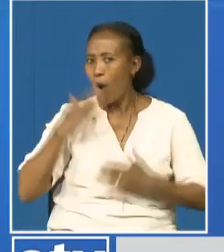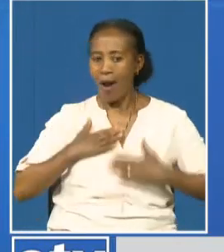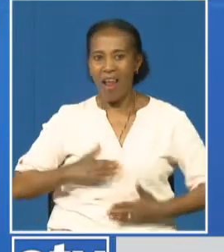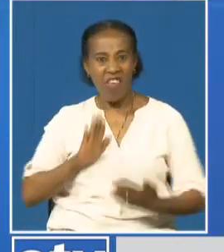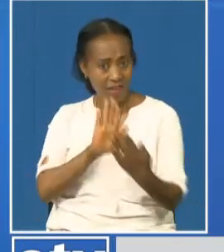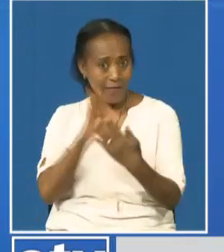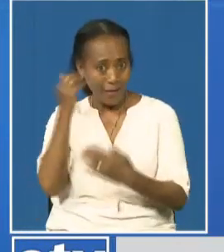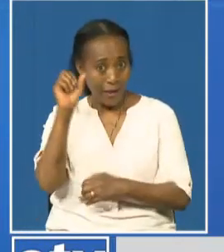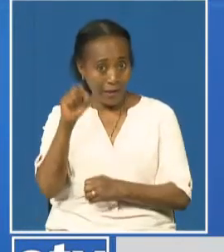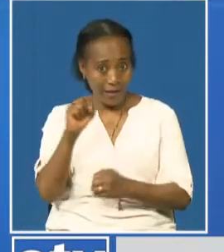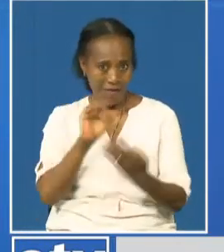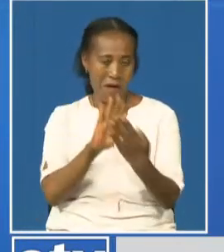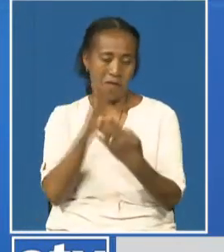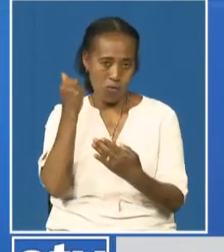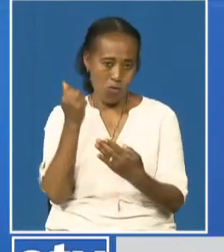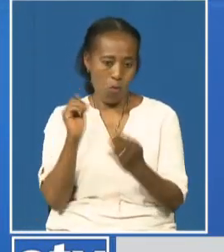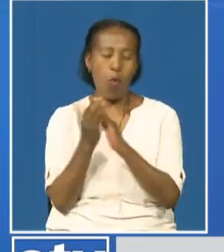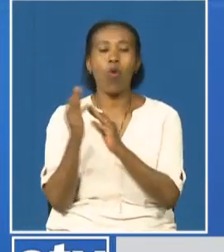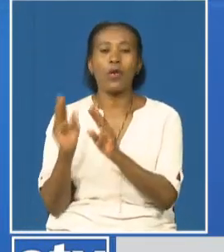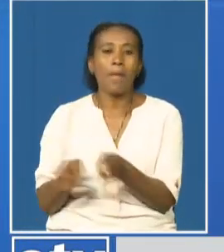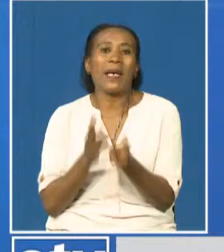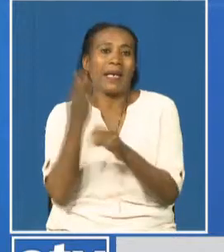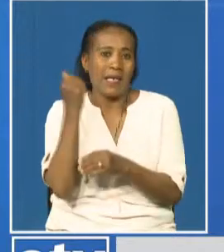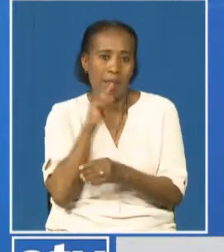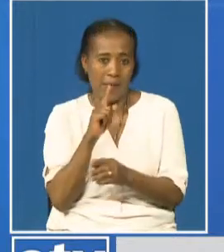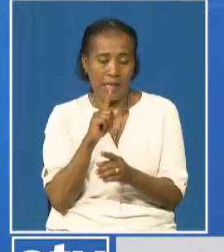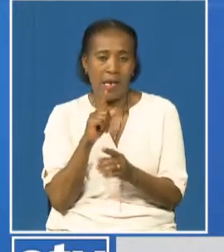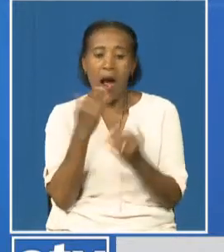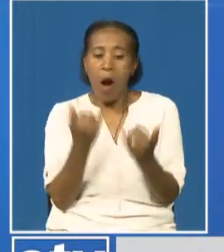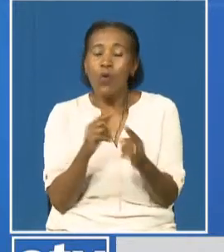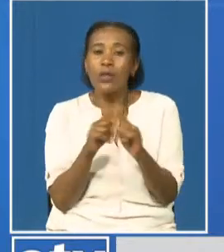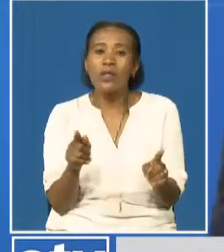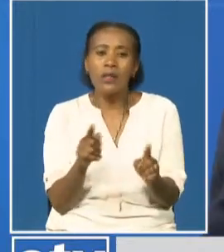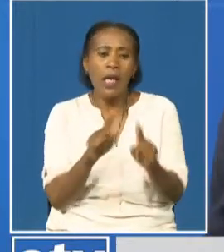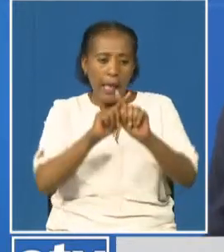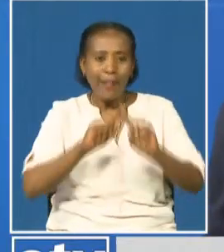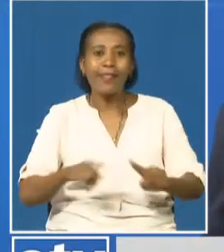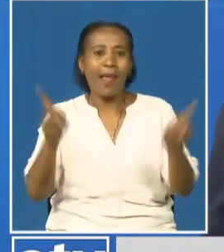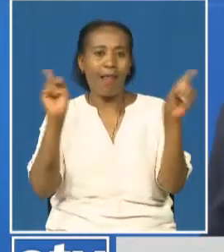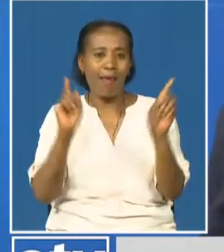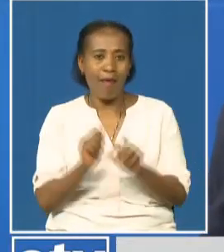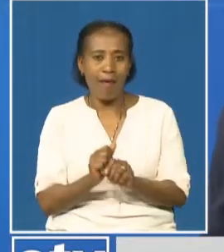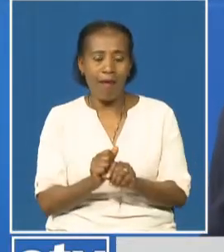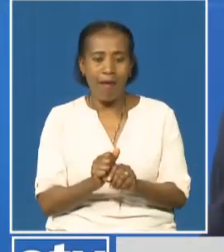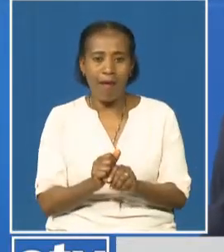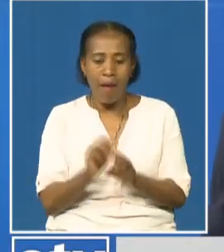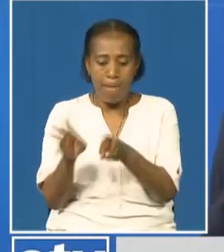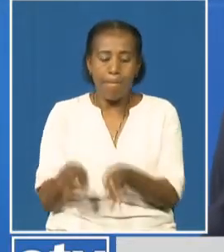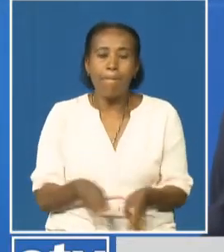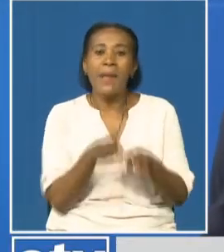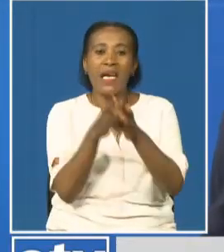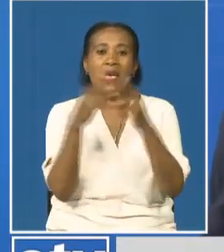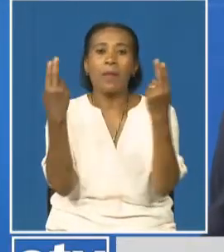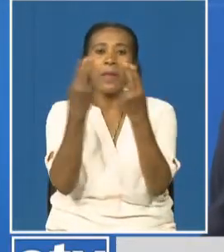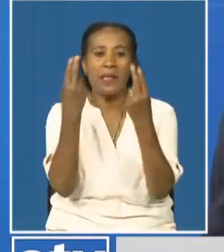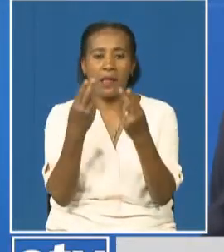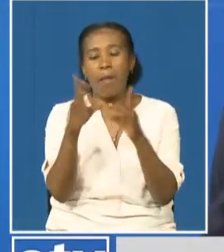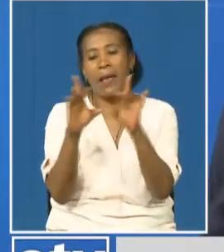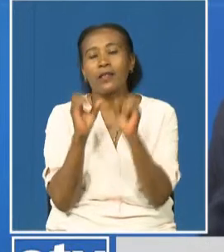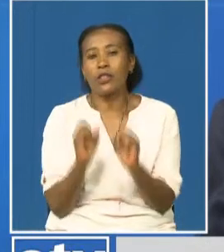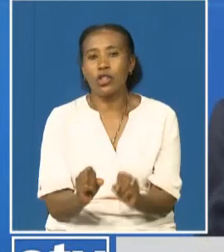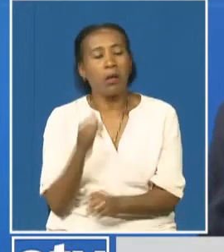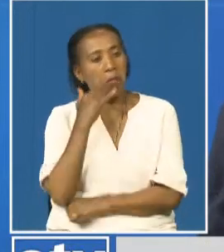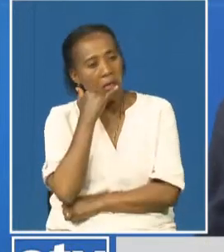አካላዊ በሆነ መንገድ ነበር የሚደረገው። አሁን ግን የተለየ መንገድ በመጠቀም ማድረግ